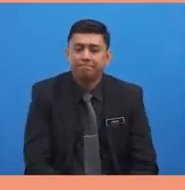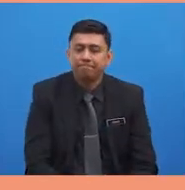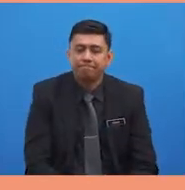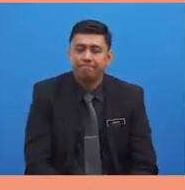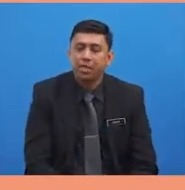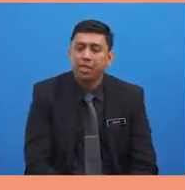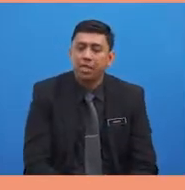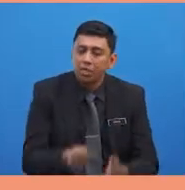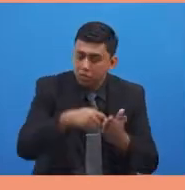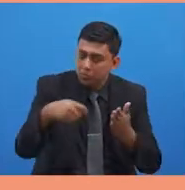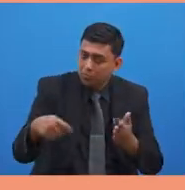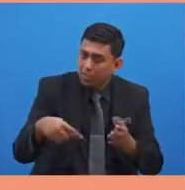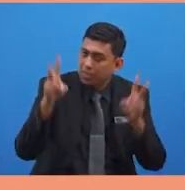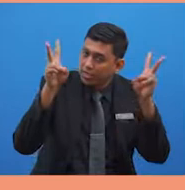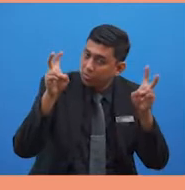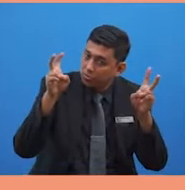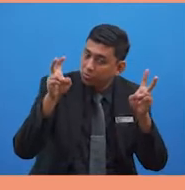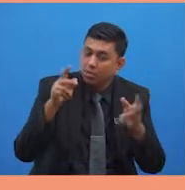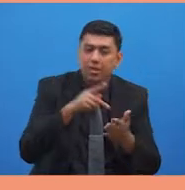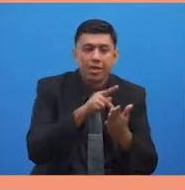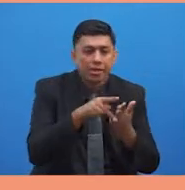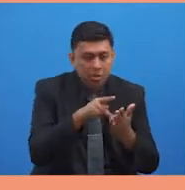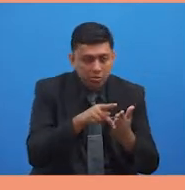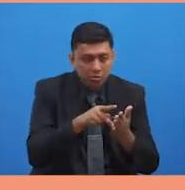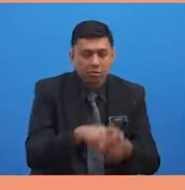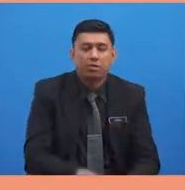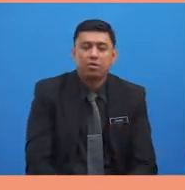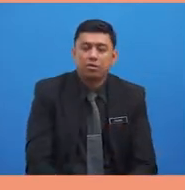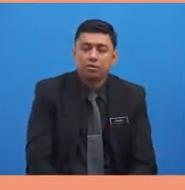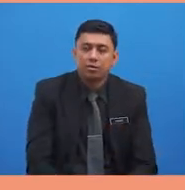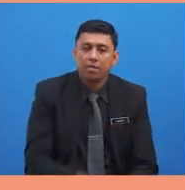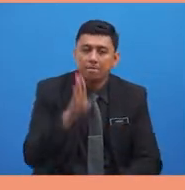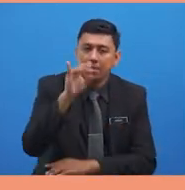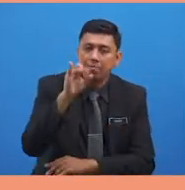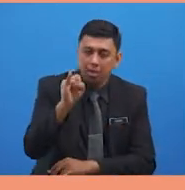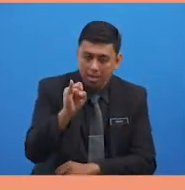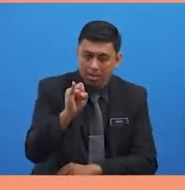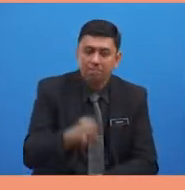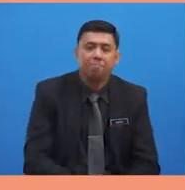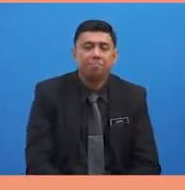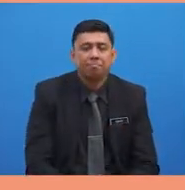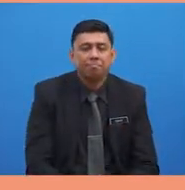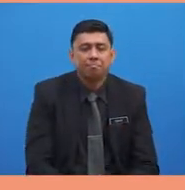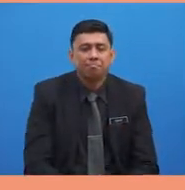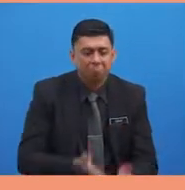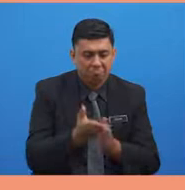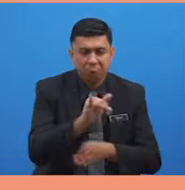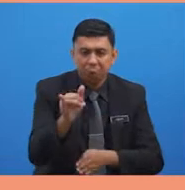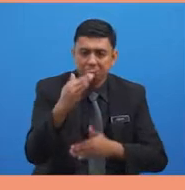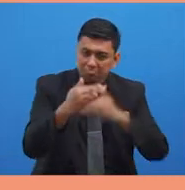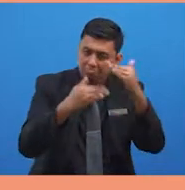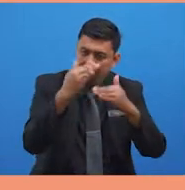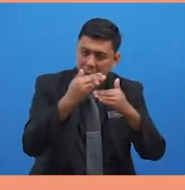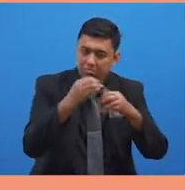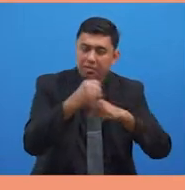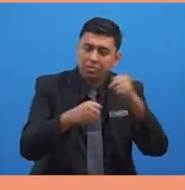Tuliskan tajuk kalkulator BMI dalam tag H1. Seterusnya, bina